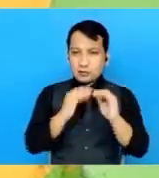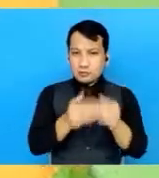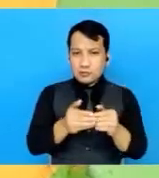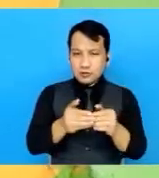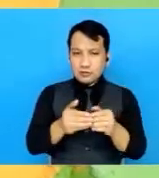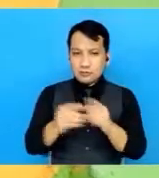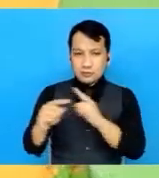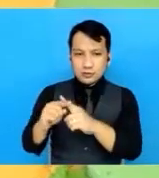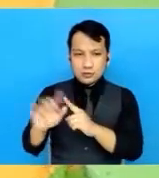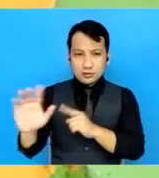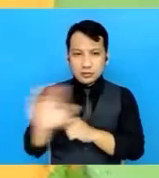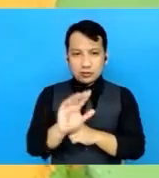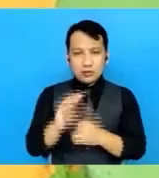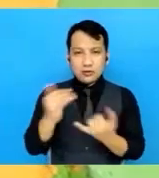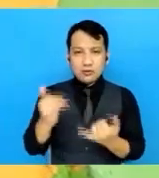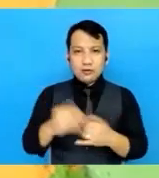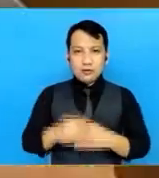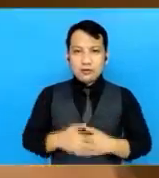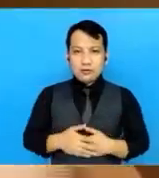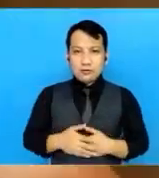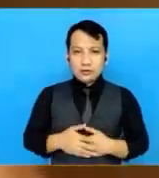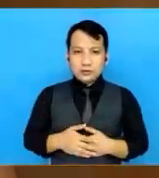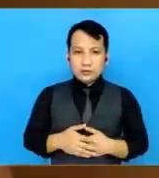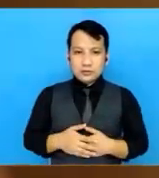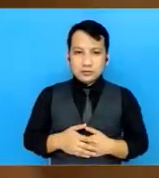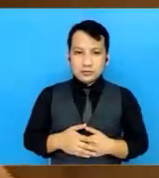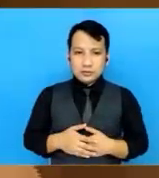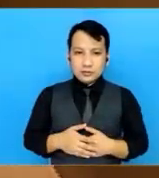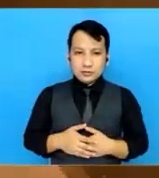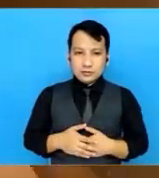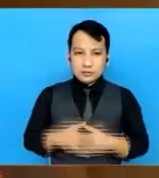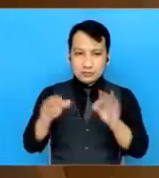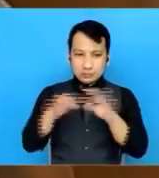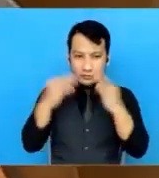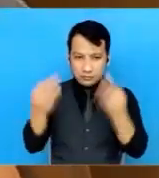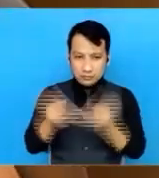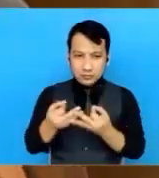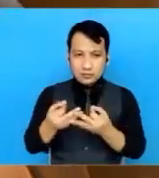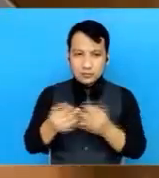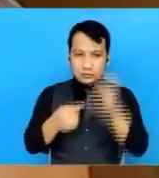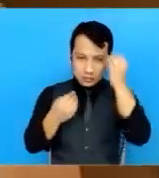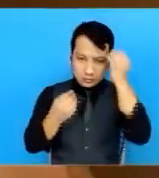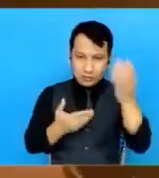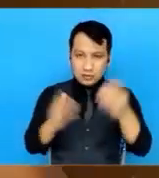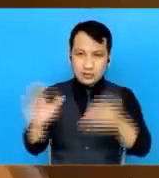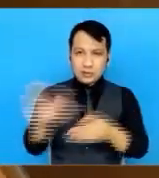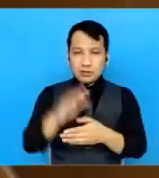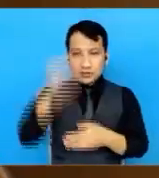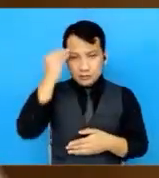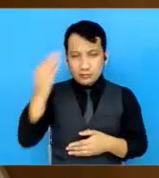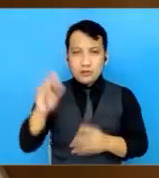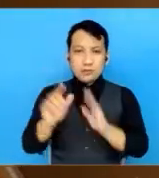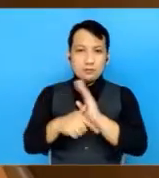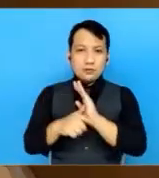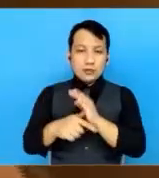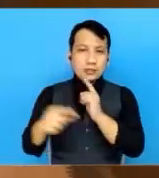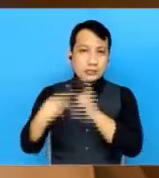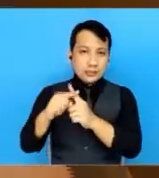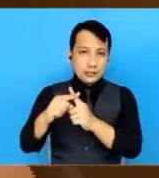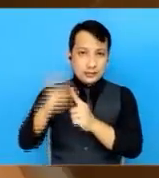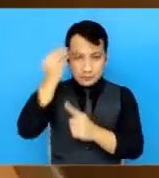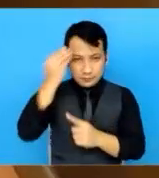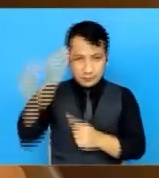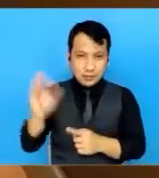sila. Nakaka-degrade naman dun sa pamilyang itatag nyo kung isa lang naman ang positive tapos parang